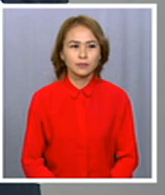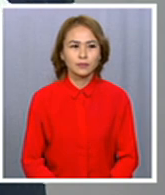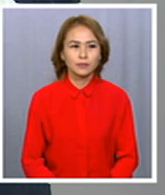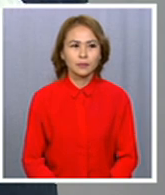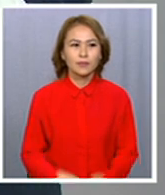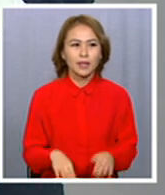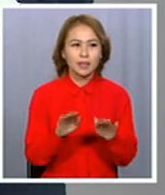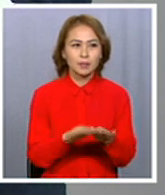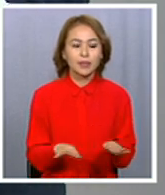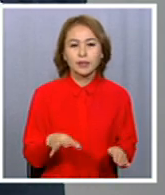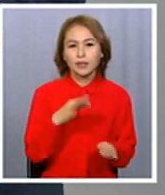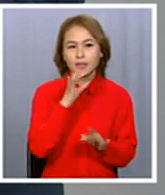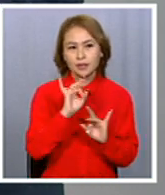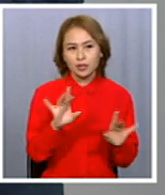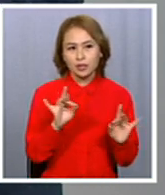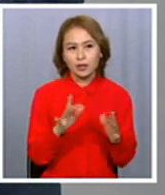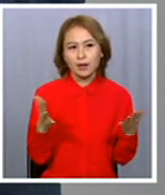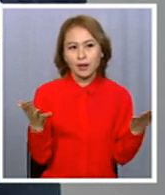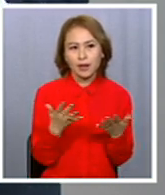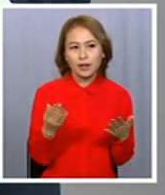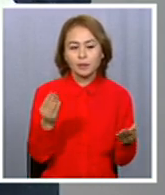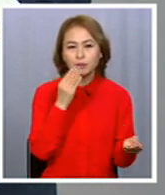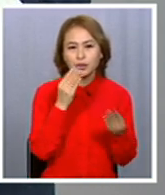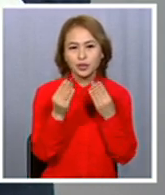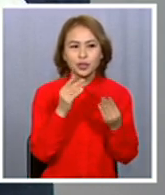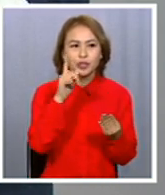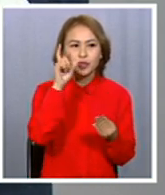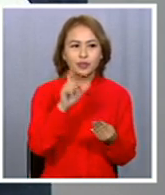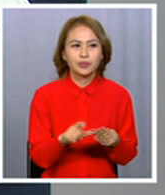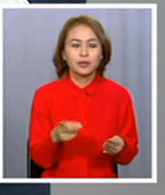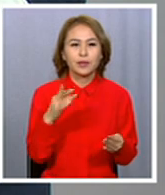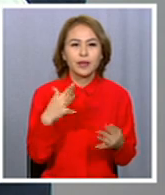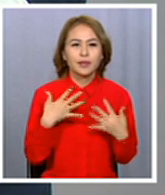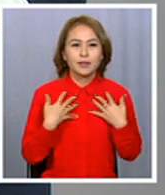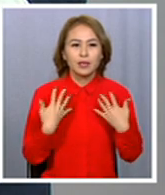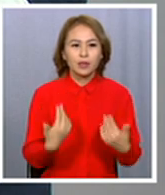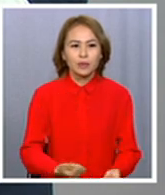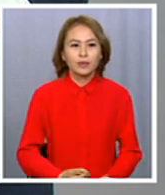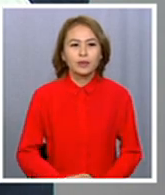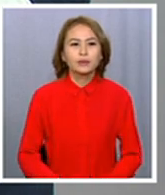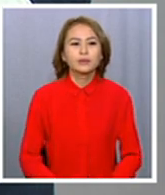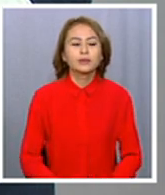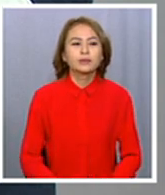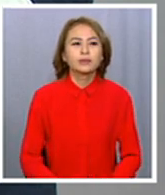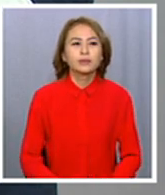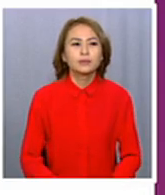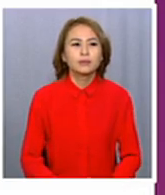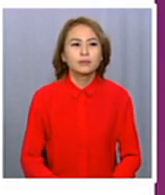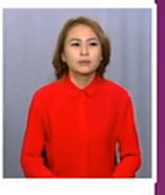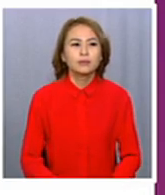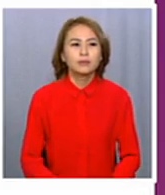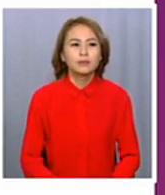Ребята, расскажите, какая пища нужна человеку для здоровья?